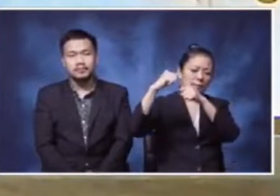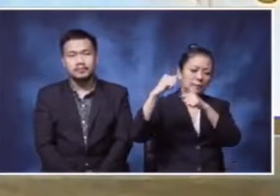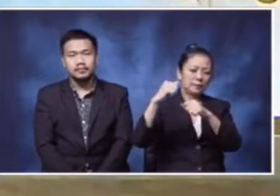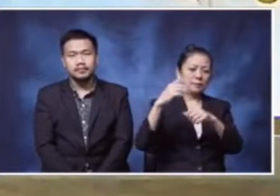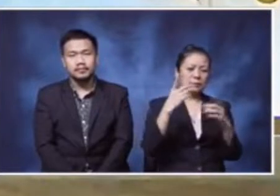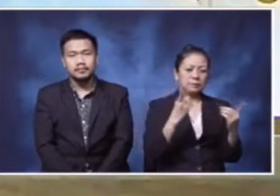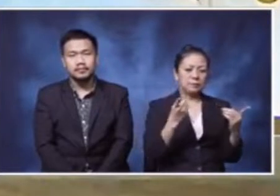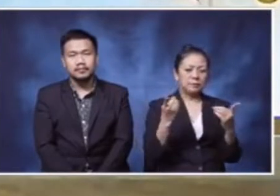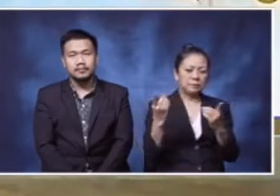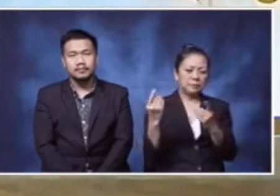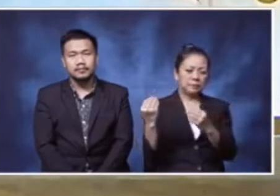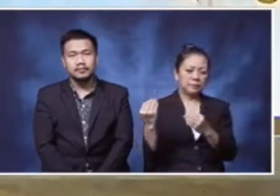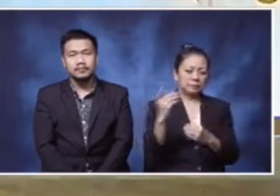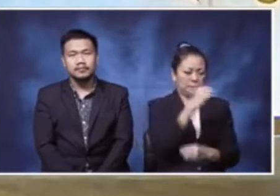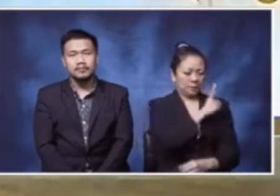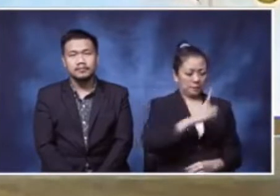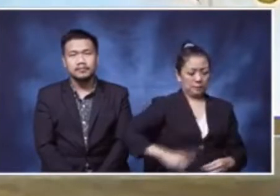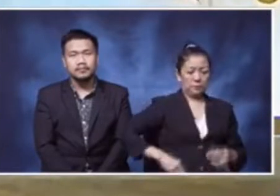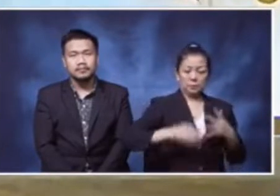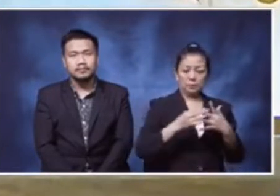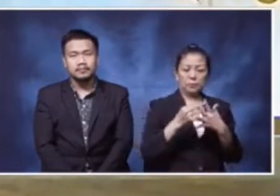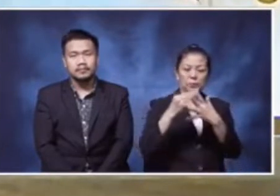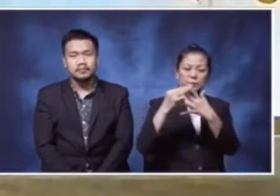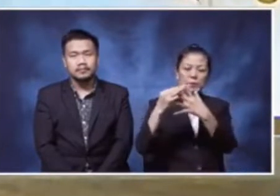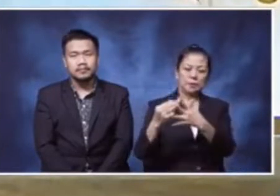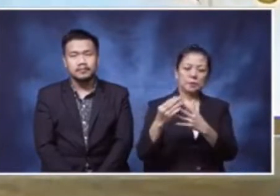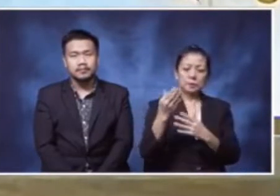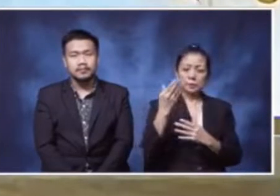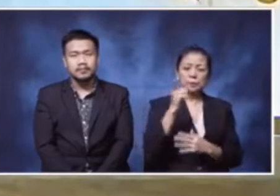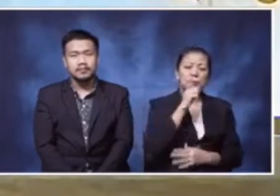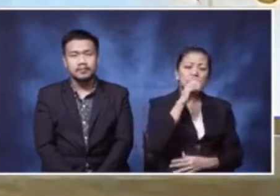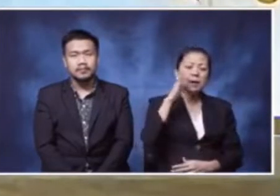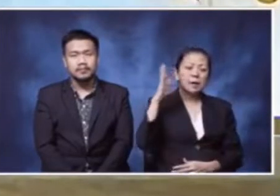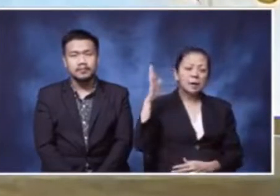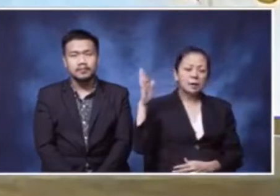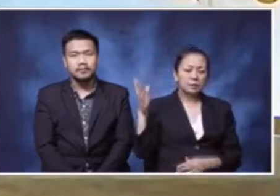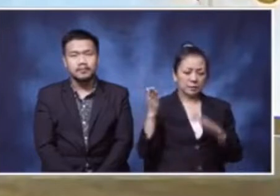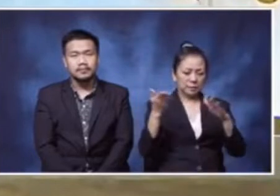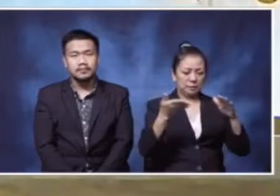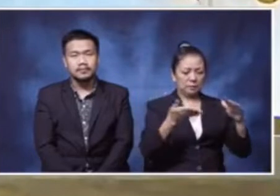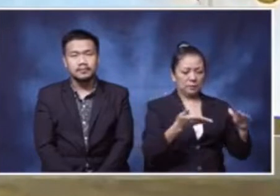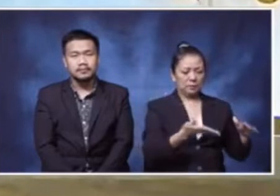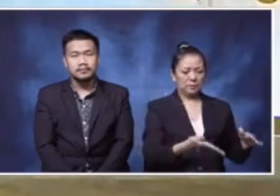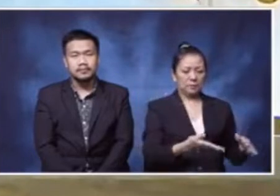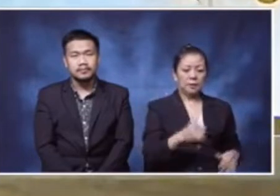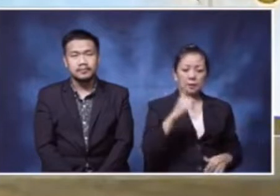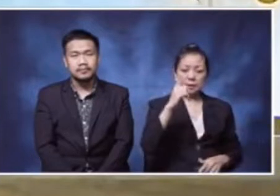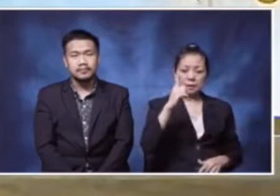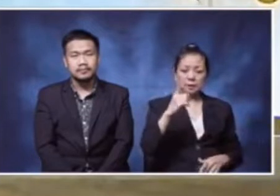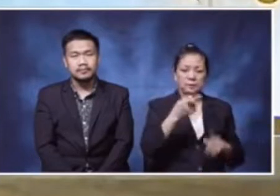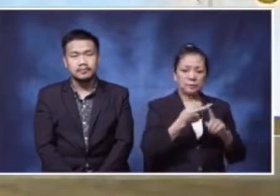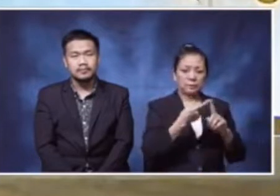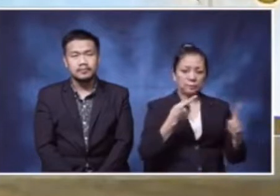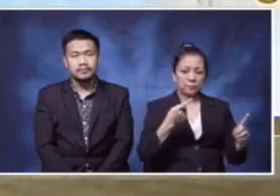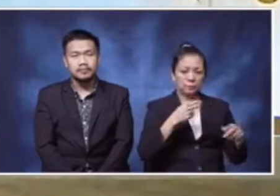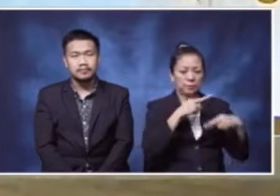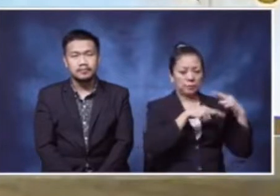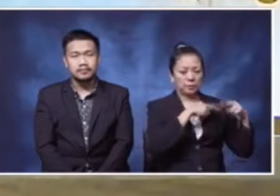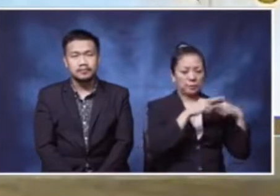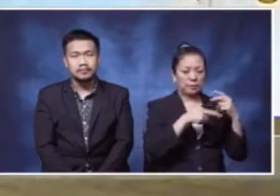David mong hirang. At ito ang iyong pangakong iniwan. Isa sa lahi mo'y